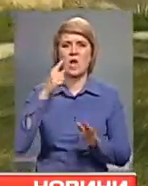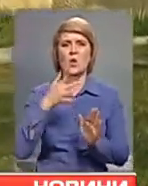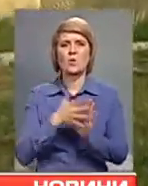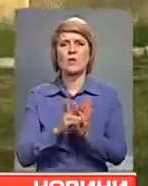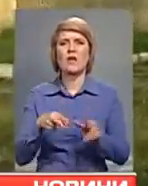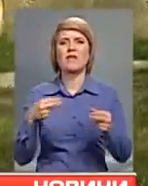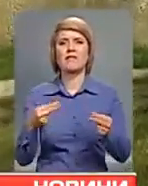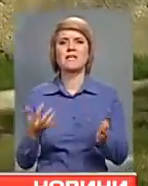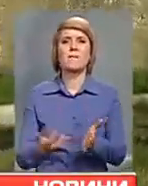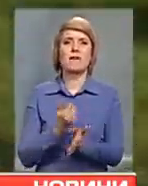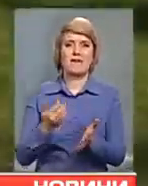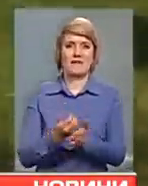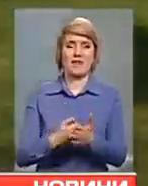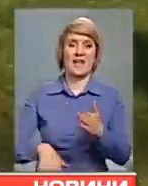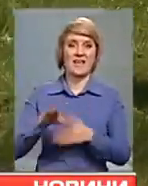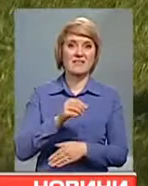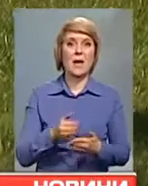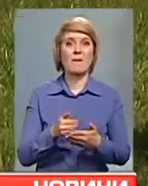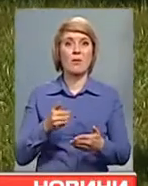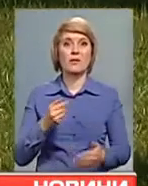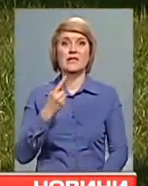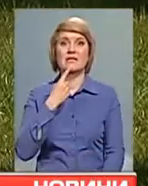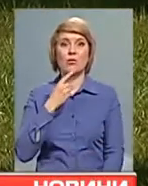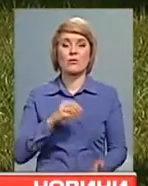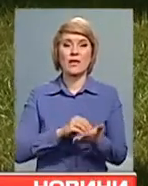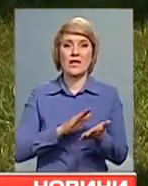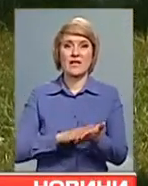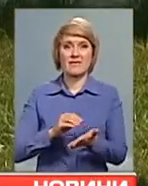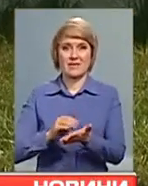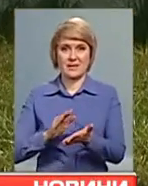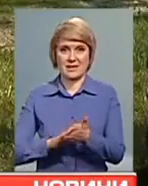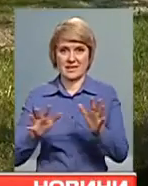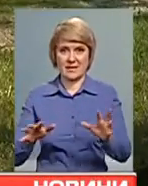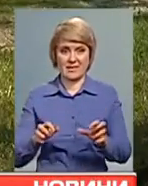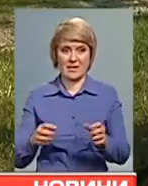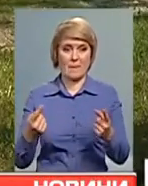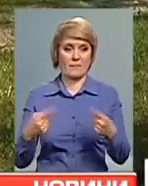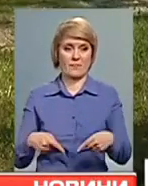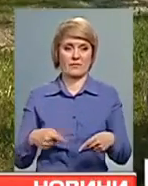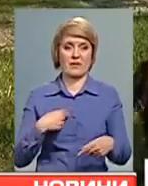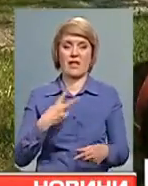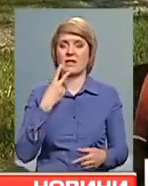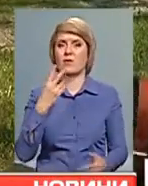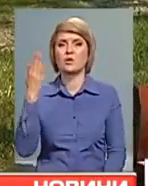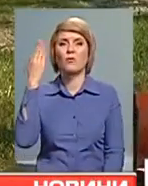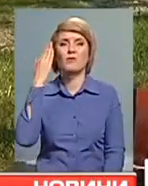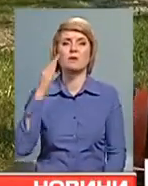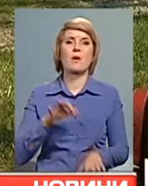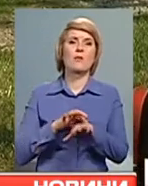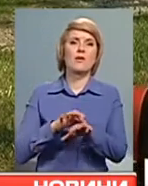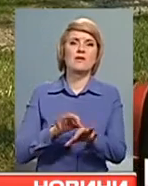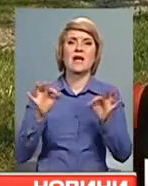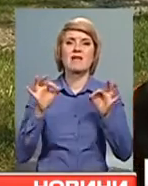дасть їй переваги. Адже всі попередні спроби інвентаризації тварин провалилися. Я не бачу ні механізму, як провести грамотно